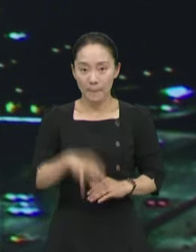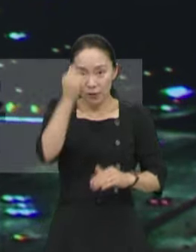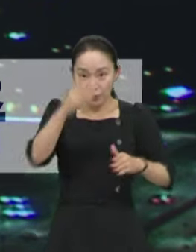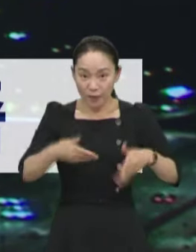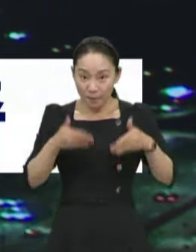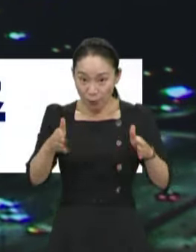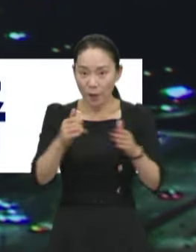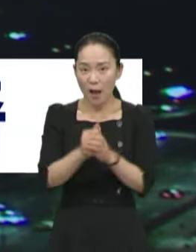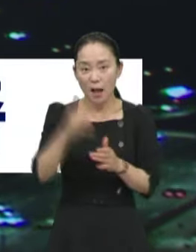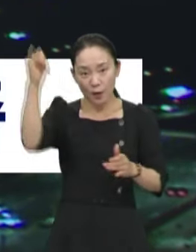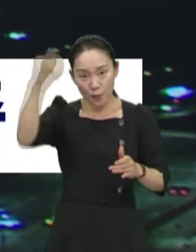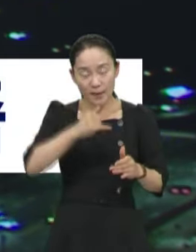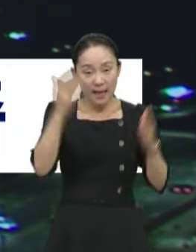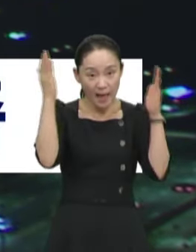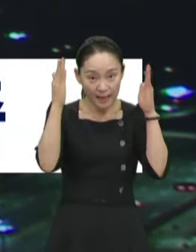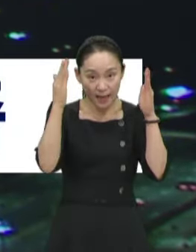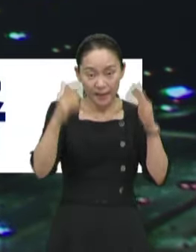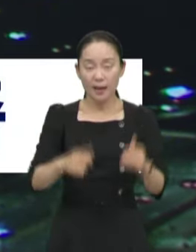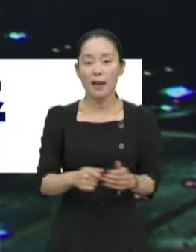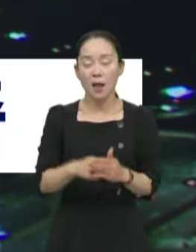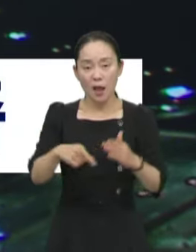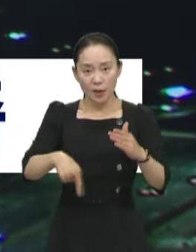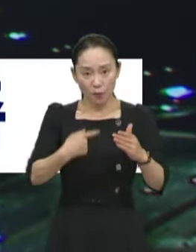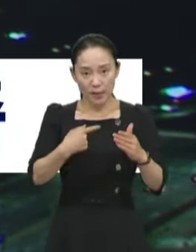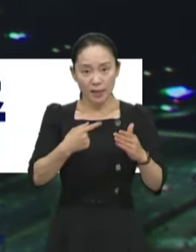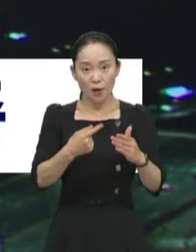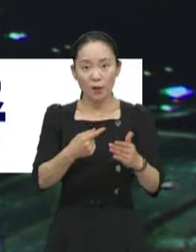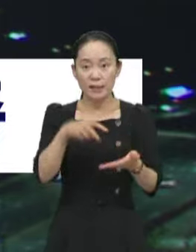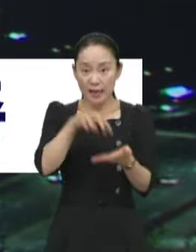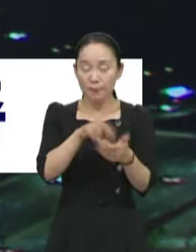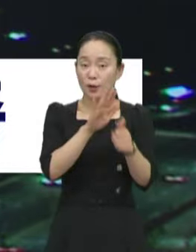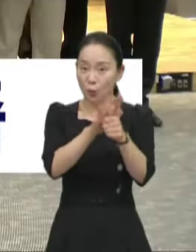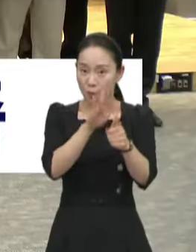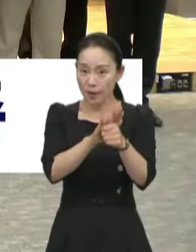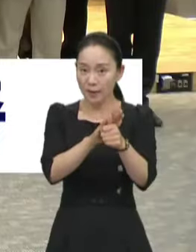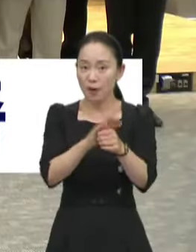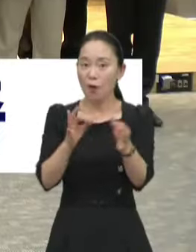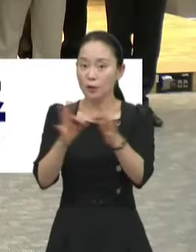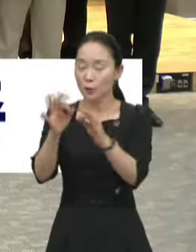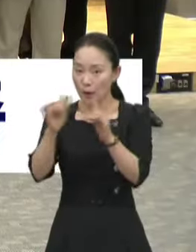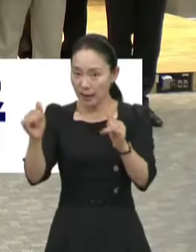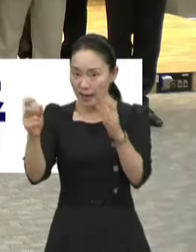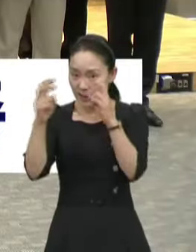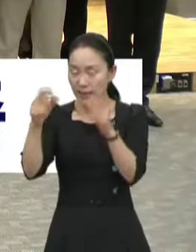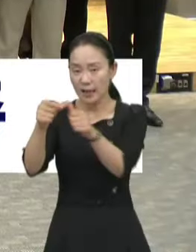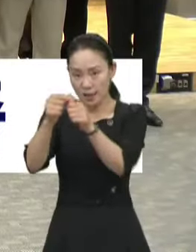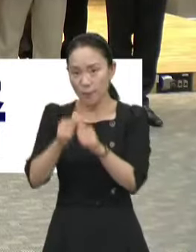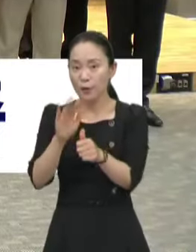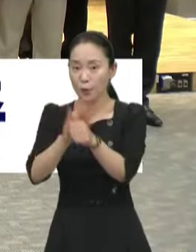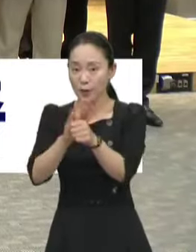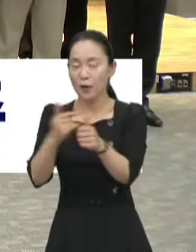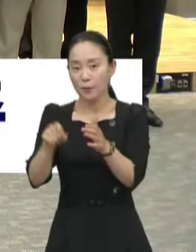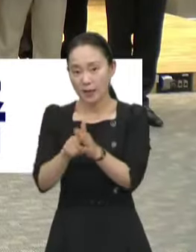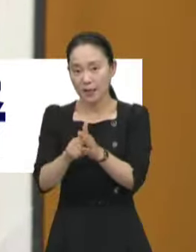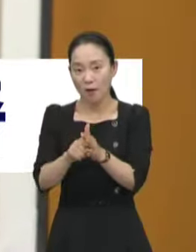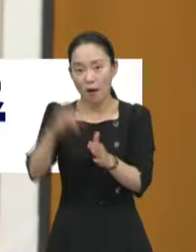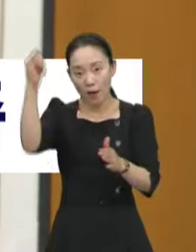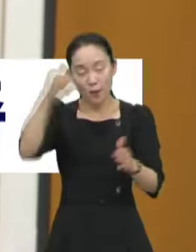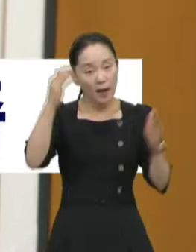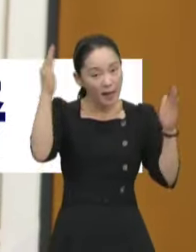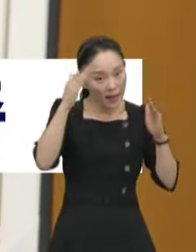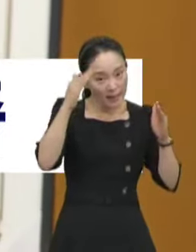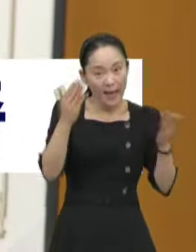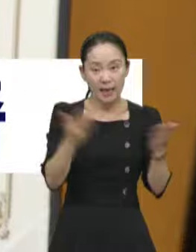충남도가 유학생의 경제적 자립을 도우면서 소상공인, 중소기업이 인력난을 해소할 수 있도록 유학생 일학습 병행제